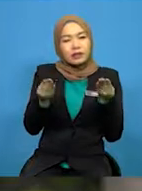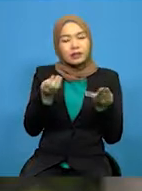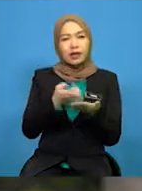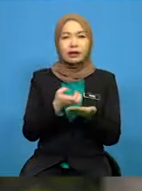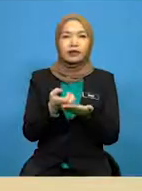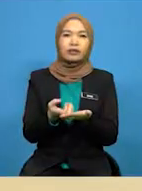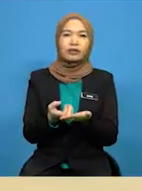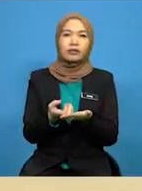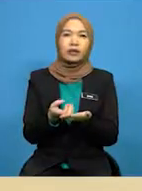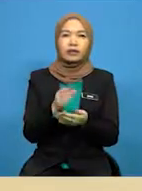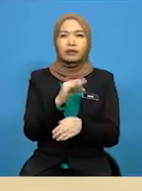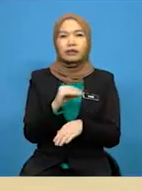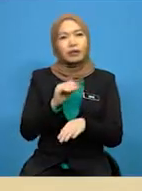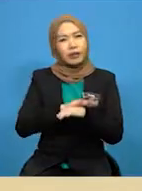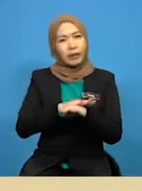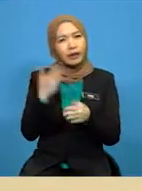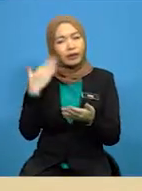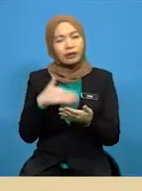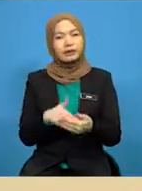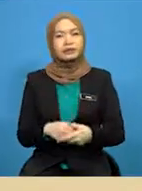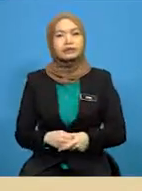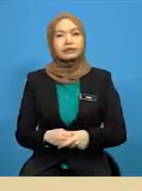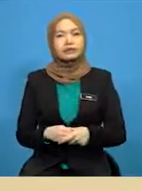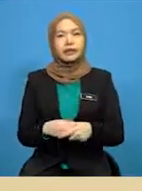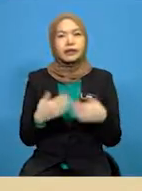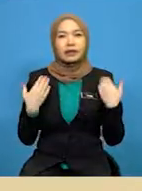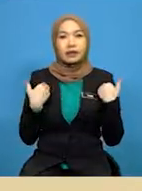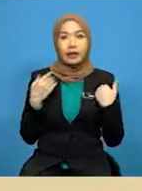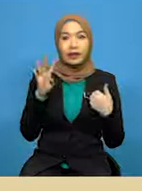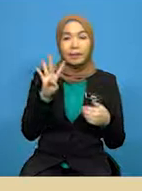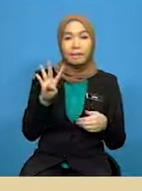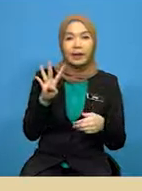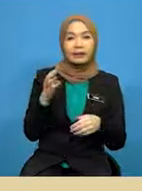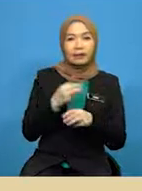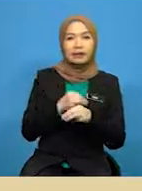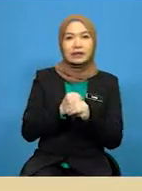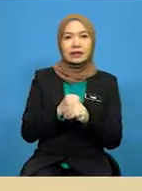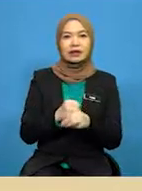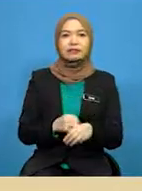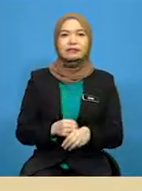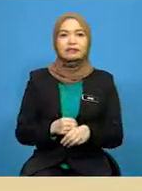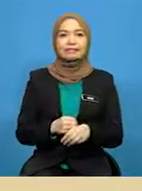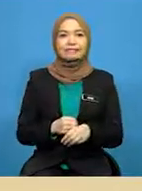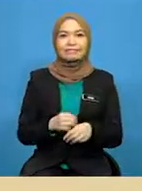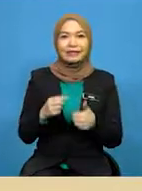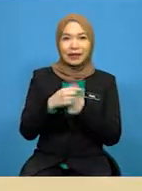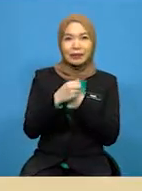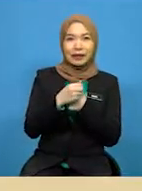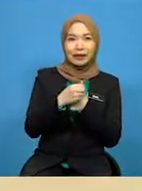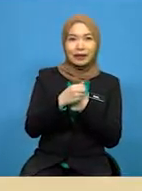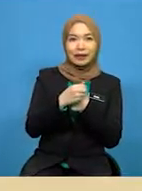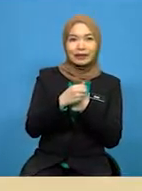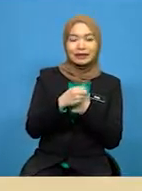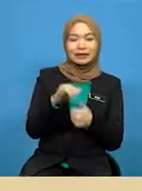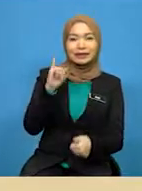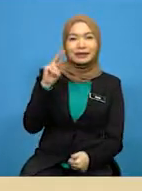pertumbuhan ekonomi. Jadi kita fokuskan kepada empat isu makro dalam sebuah negara, iaitu inflasi,